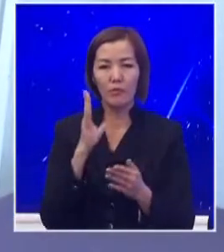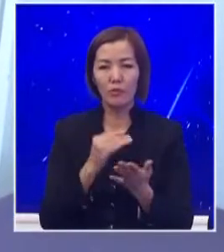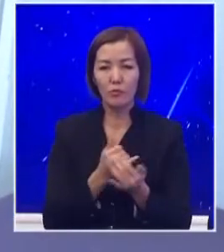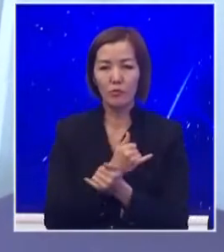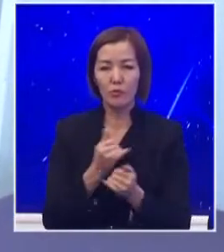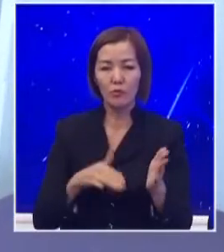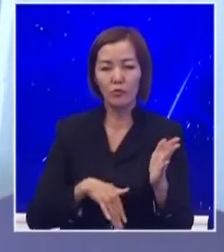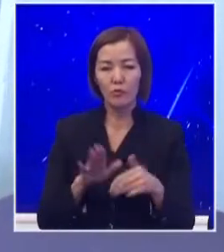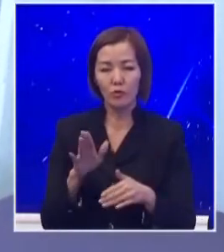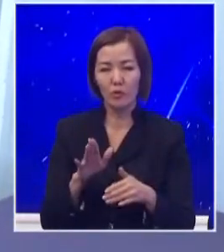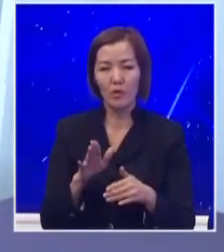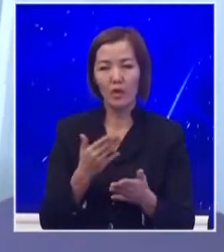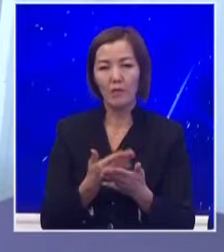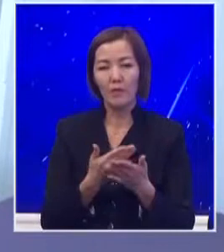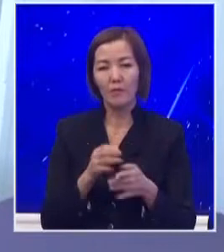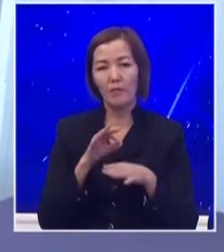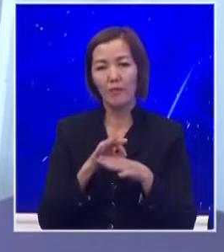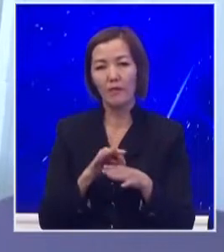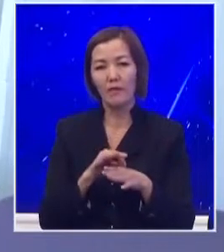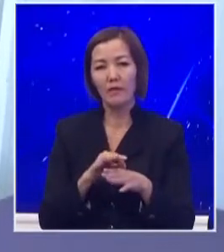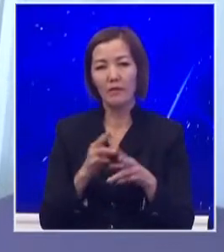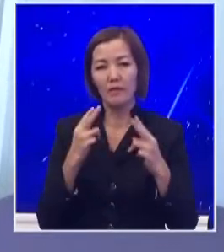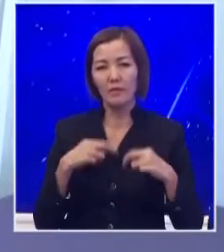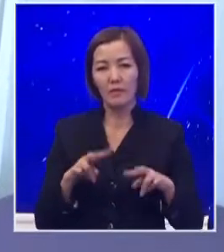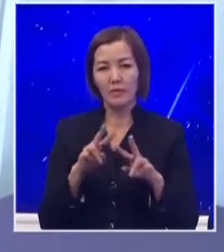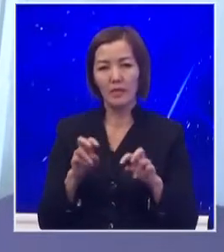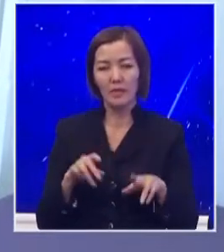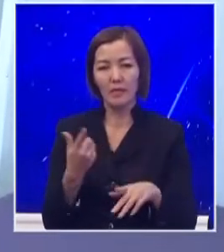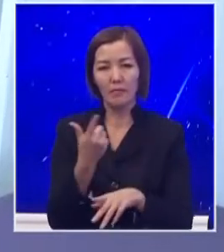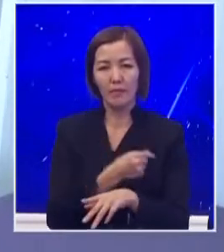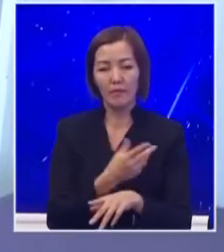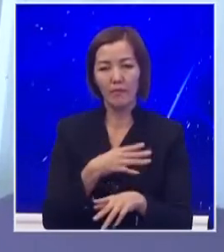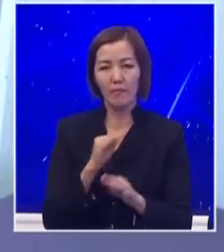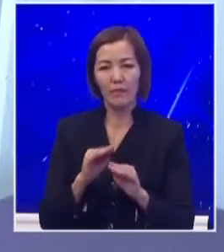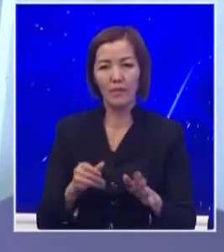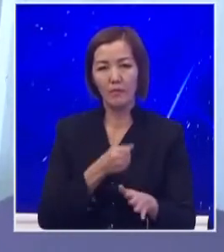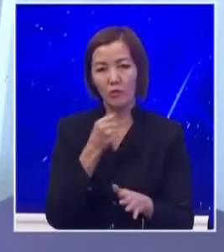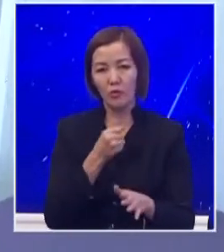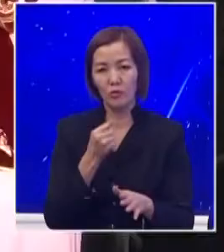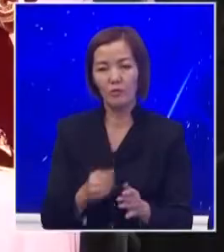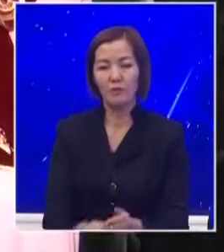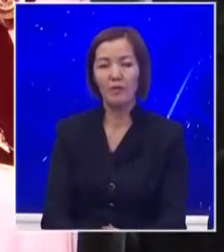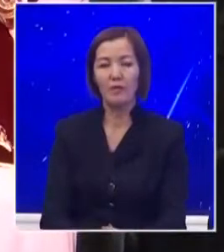предоставлять множество услуг. К примеру, проводить сельские скрининги, делать прививки взрослым и детям.